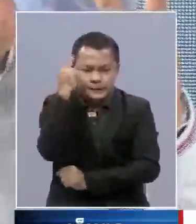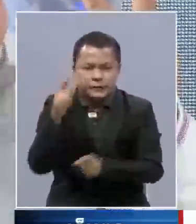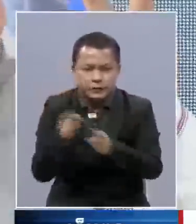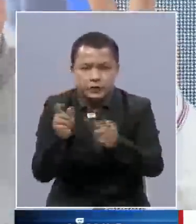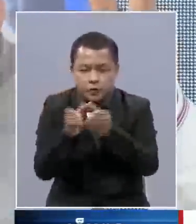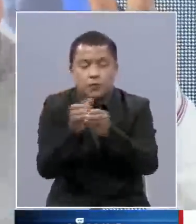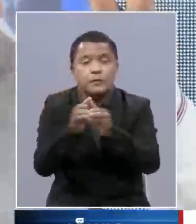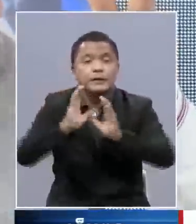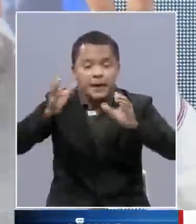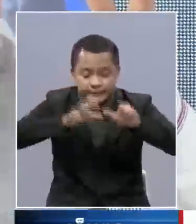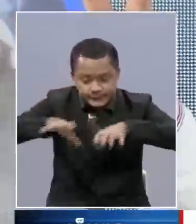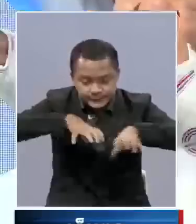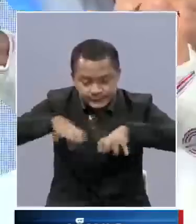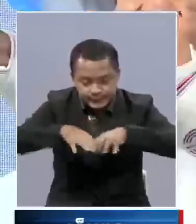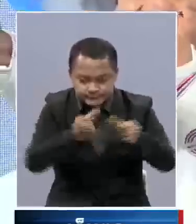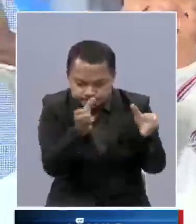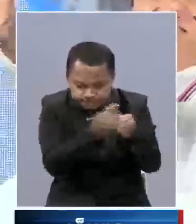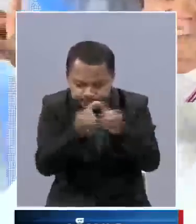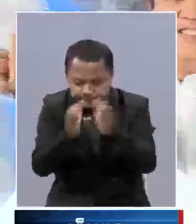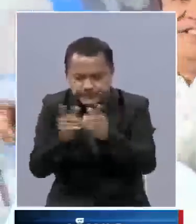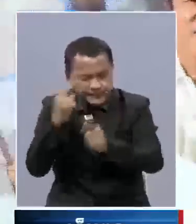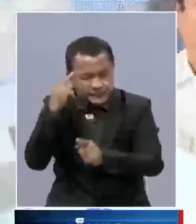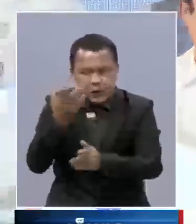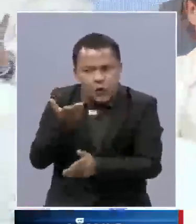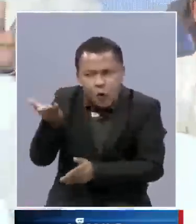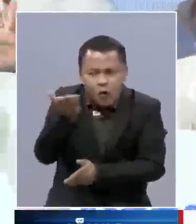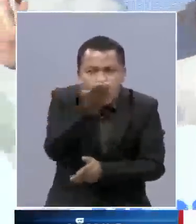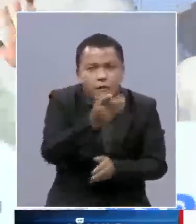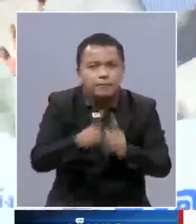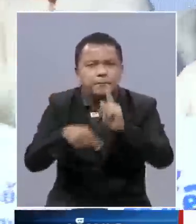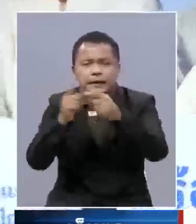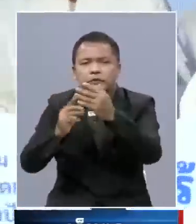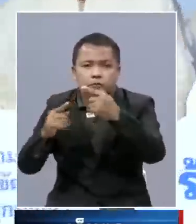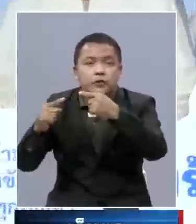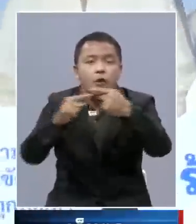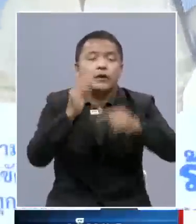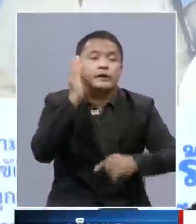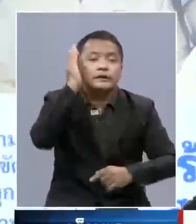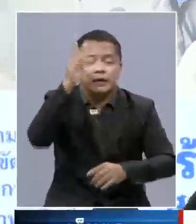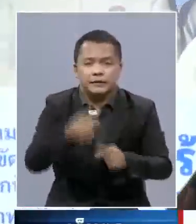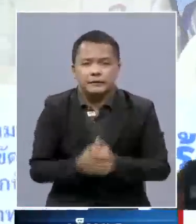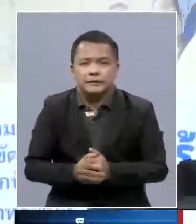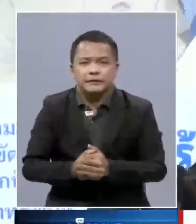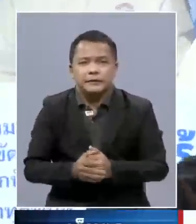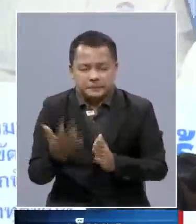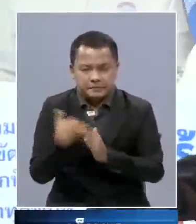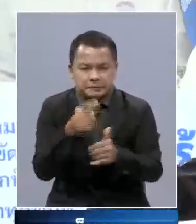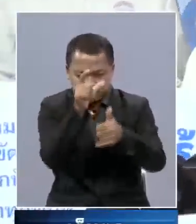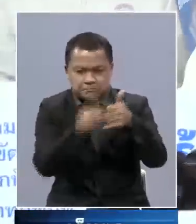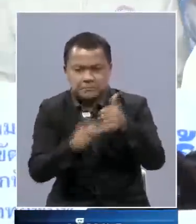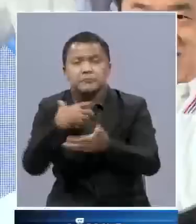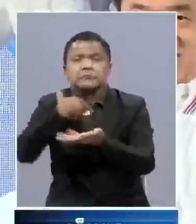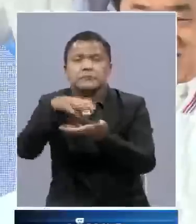วงฟอร์มรัฐบาลแต่ละคนก็มีธงที่จะเรียกร้องกันคือไปให้สุดเอาไว้ก่อนนะ ครับแล้วก็มีคนหนึ่งครับ